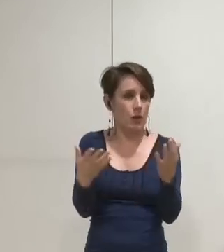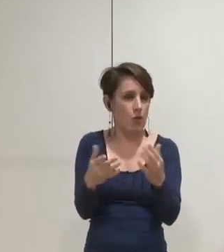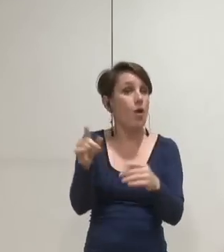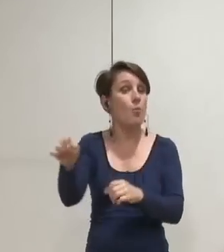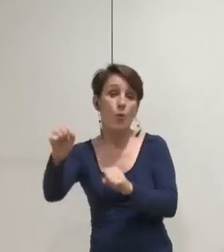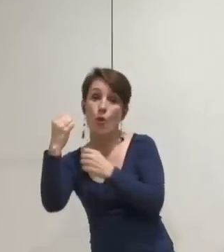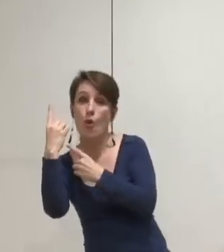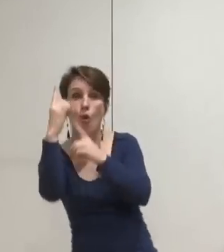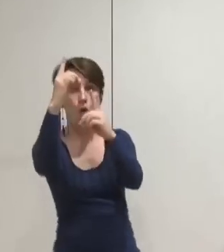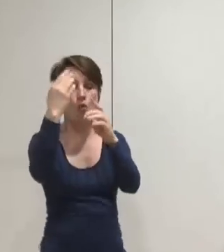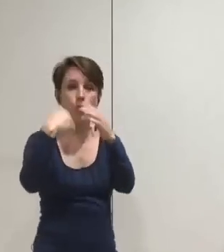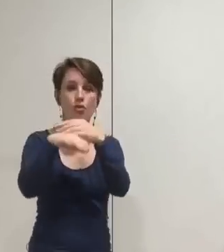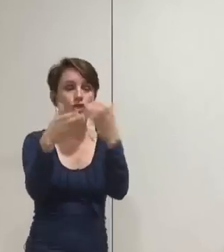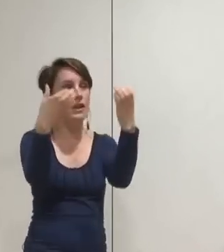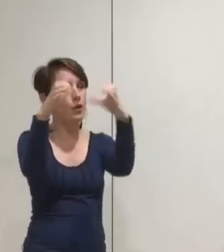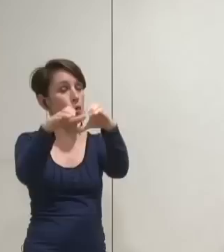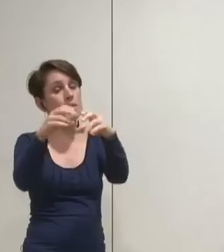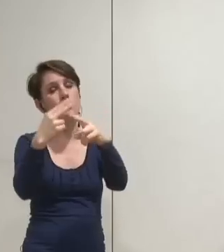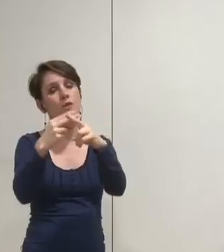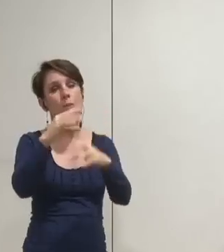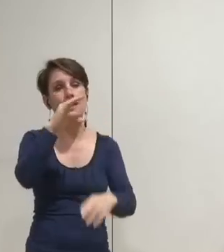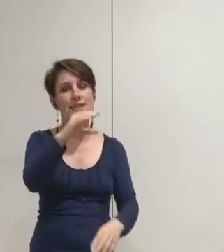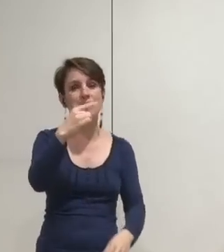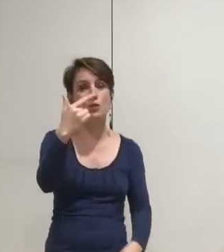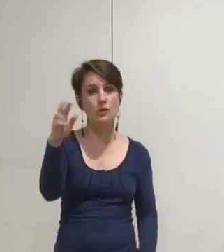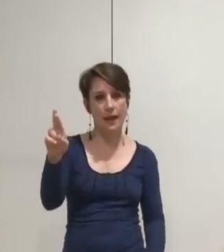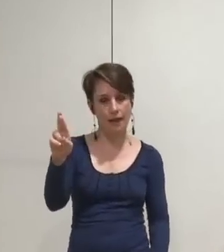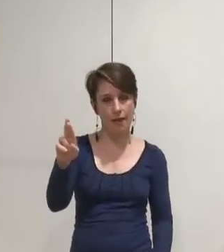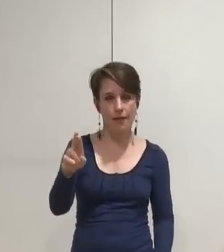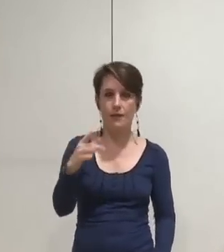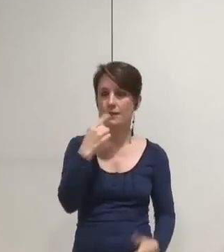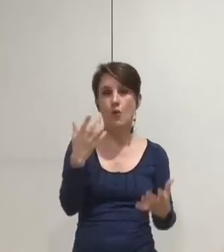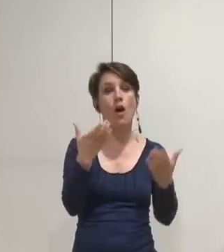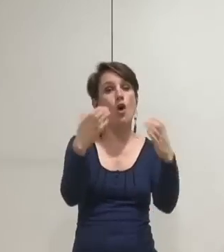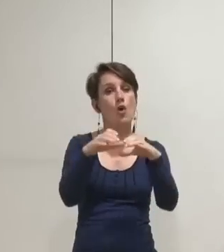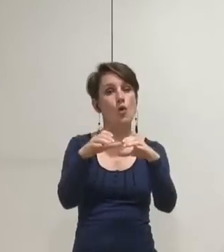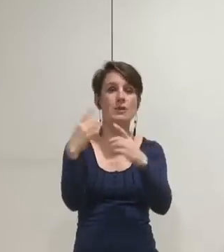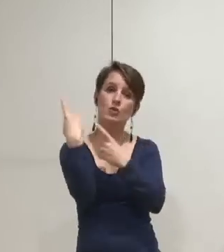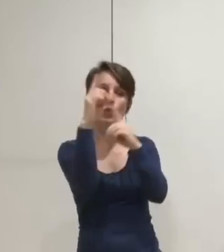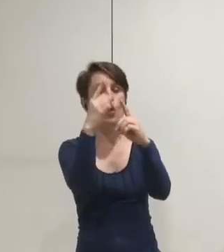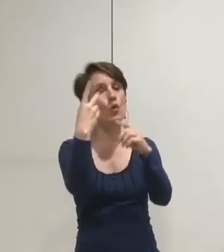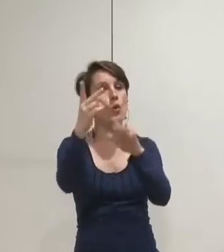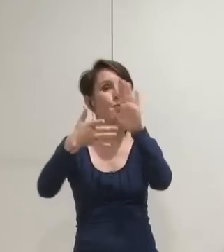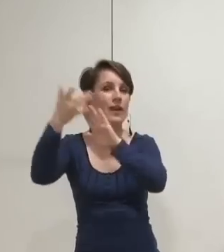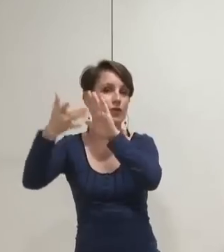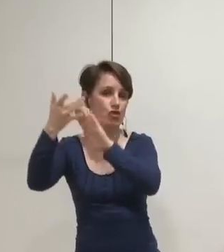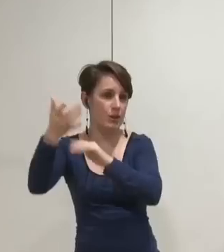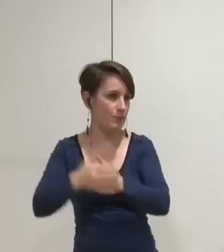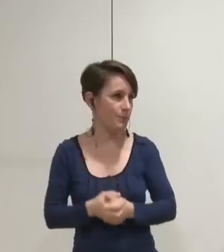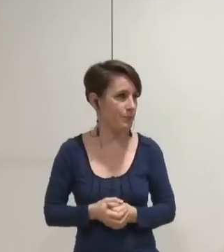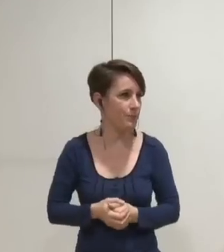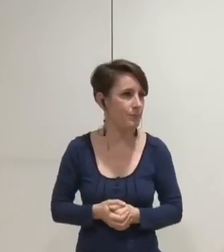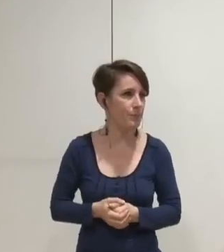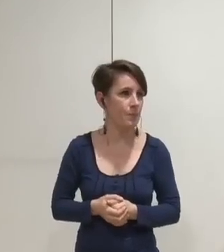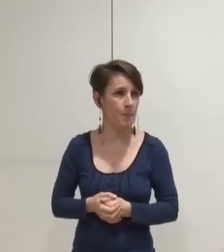d'un recours auprès de la comm ce qu'on appelle la C2R qui est la commission de recours des réfugiés et que et que